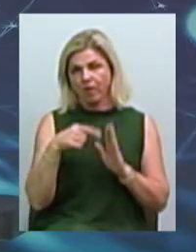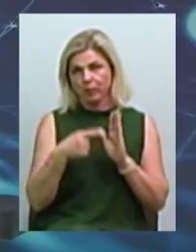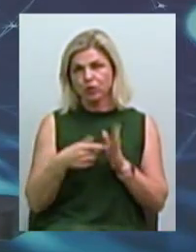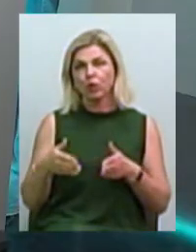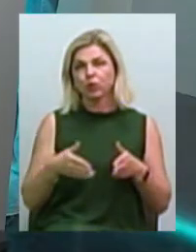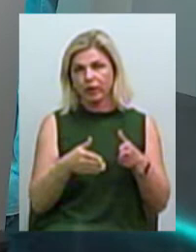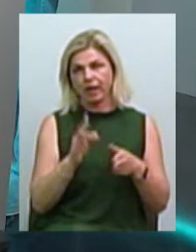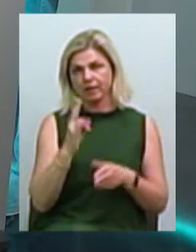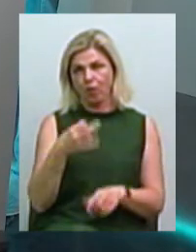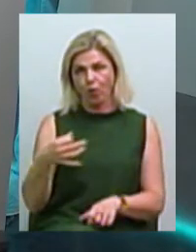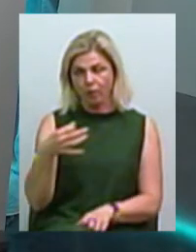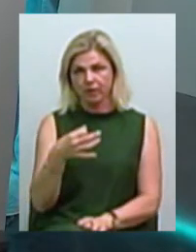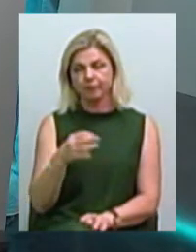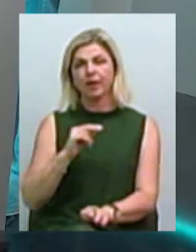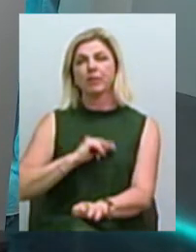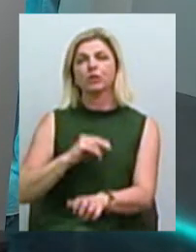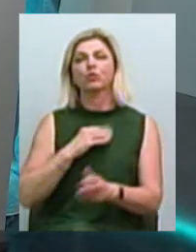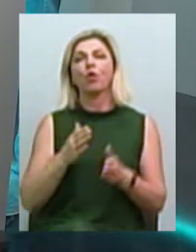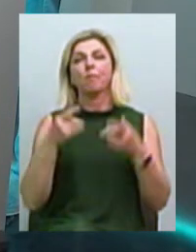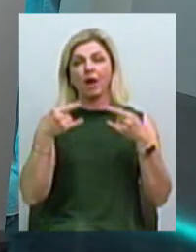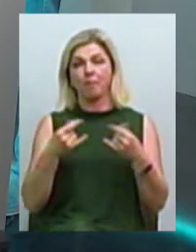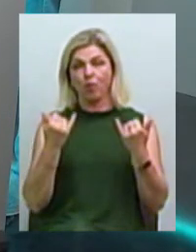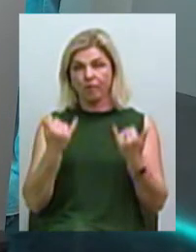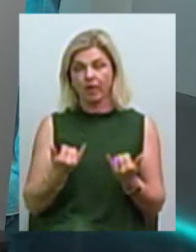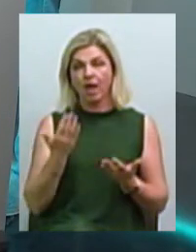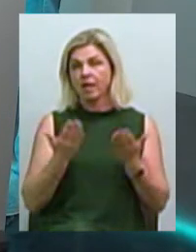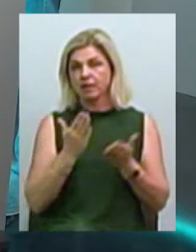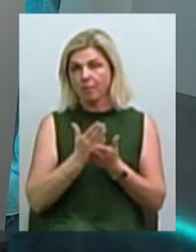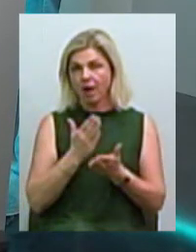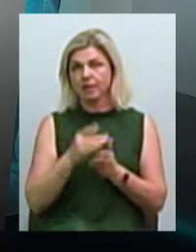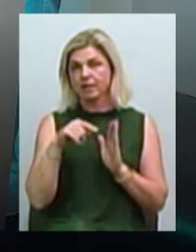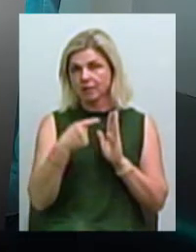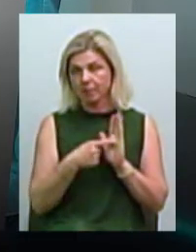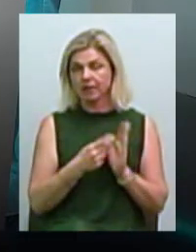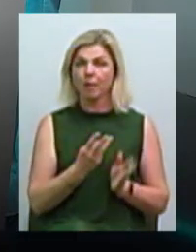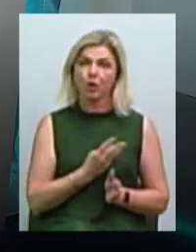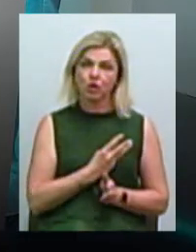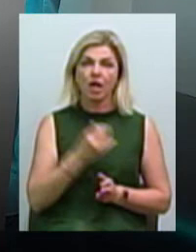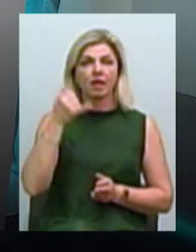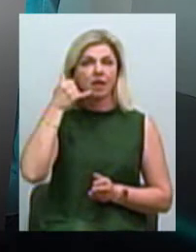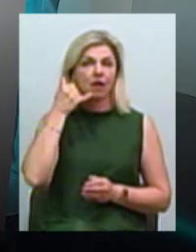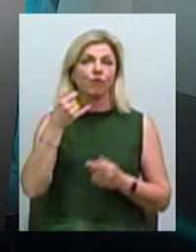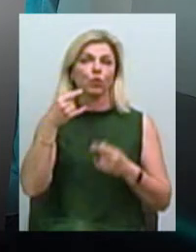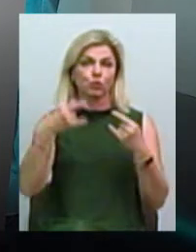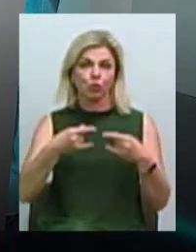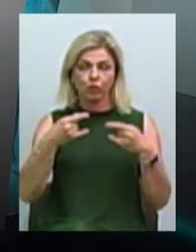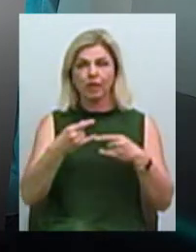Нагадую, ми працюємо в прямому ефірі, тож, якщо маєте запитання, побажання, телефон студії